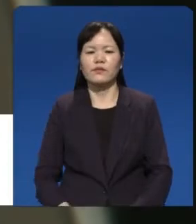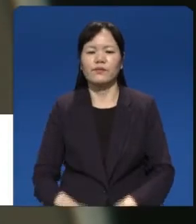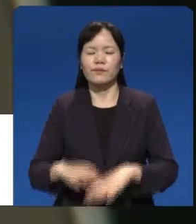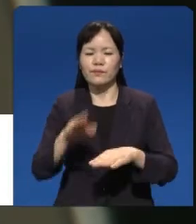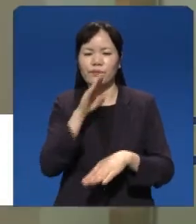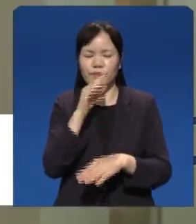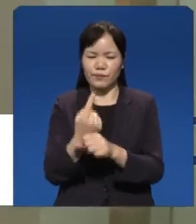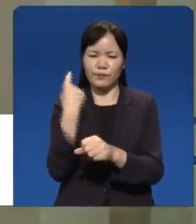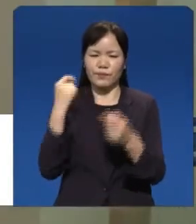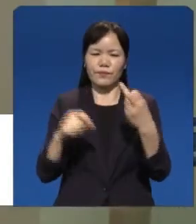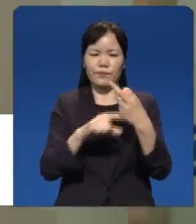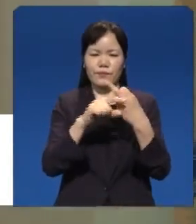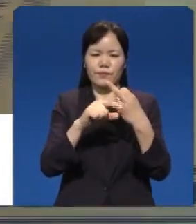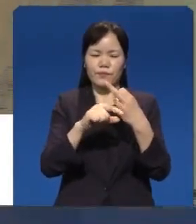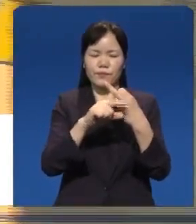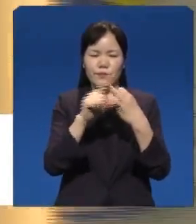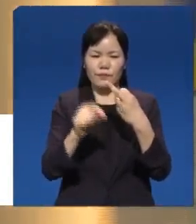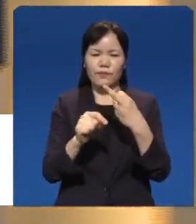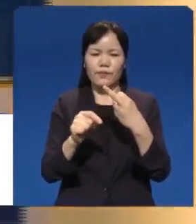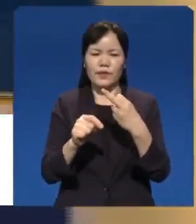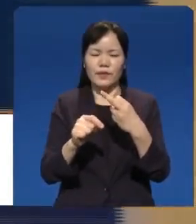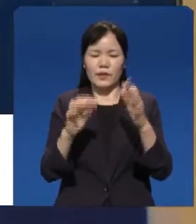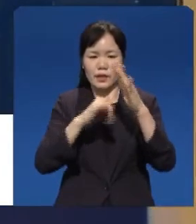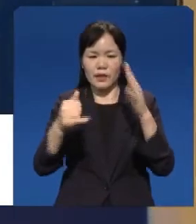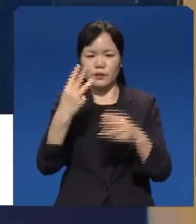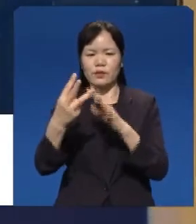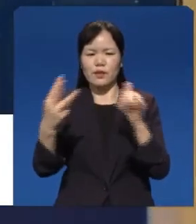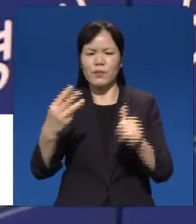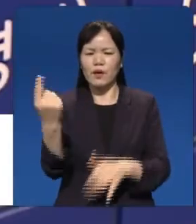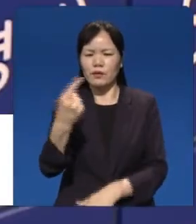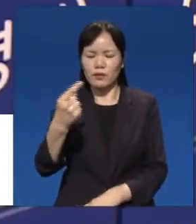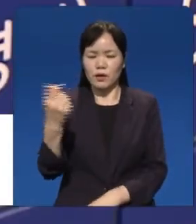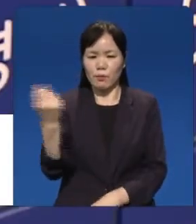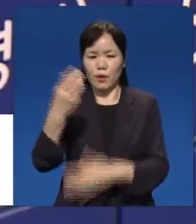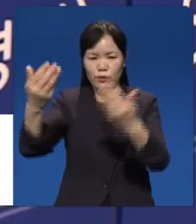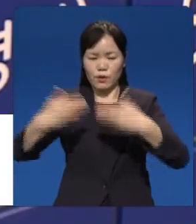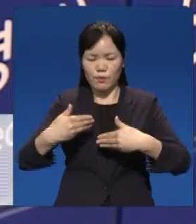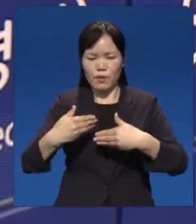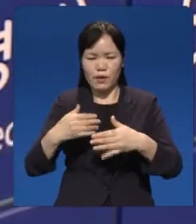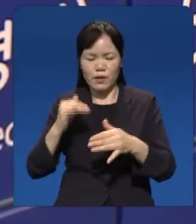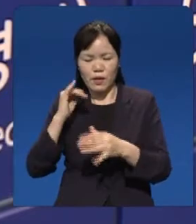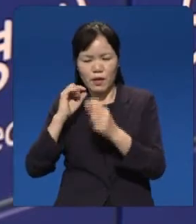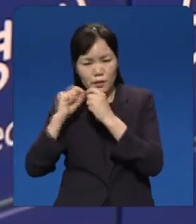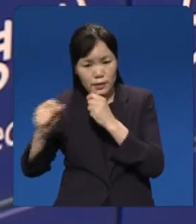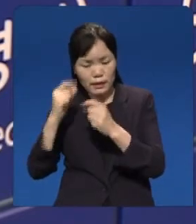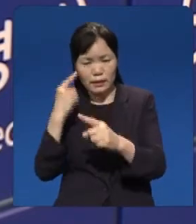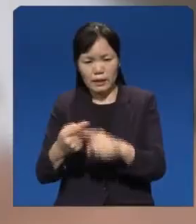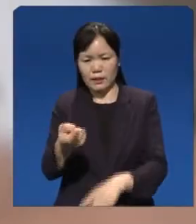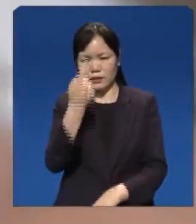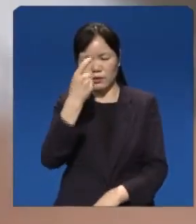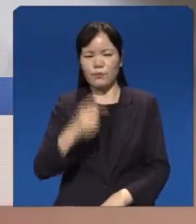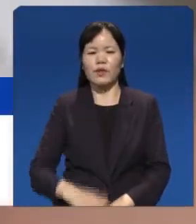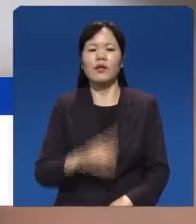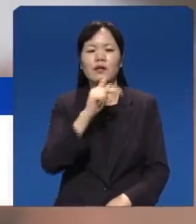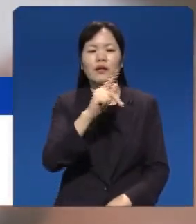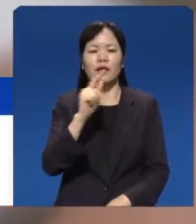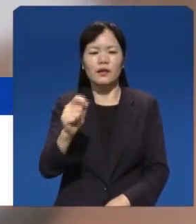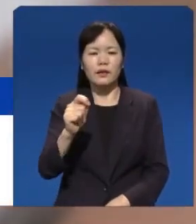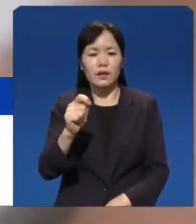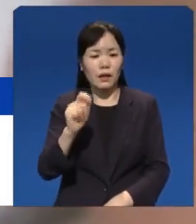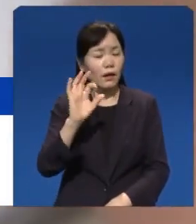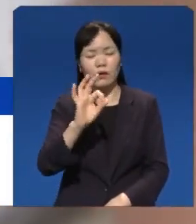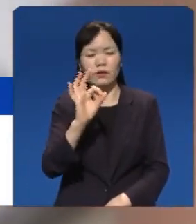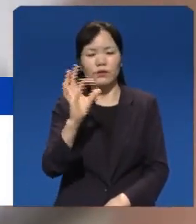지난해 10월 가족 3명 2000 해서 늘 받아 보이스피싱을 벌이다 적발됐습니다 키리 필요한 사람을 일러 안 됐든